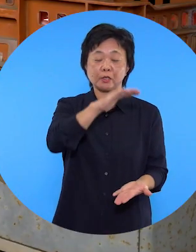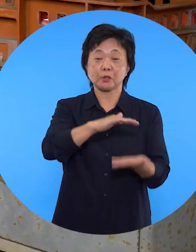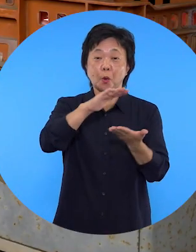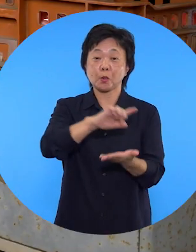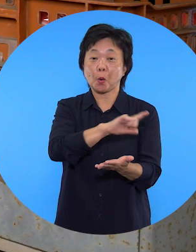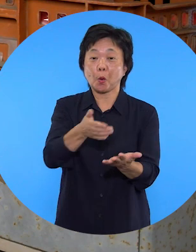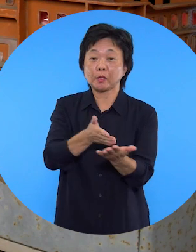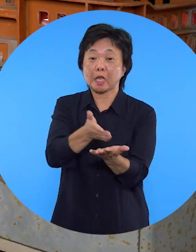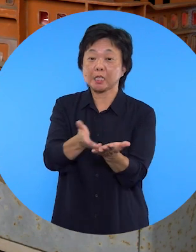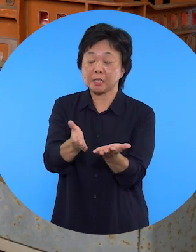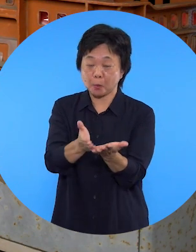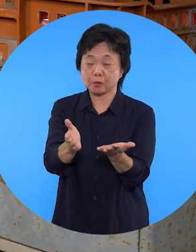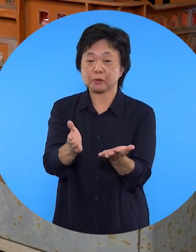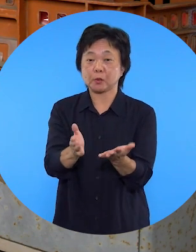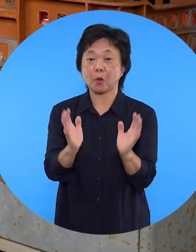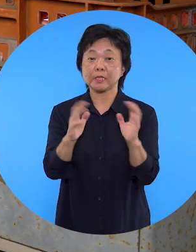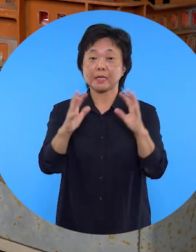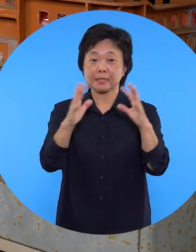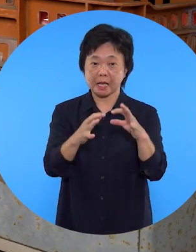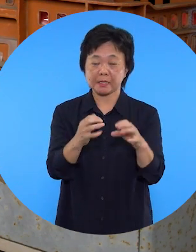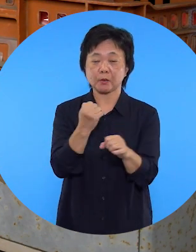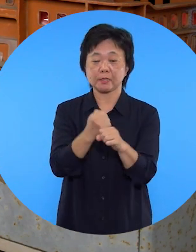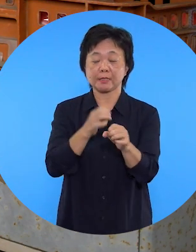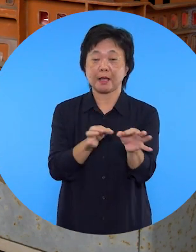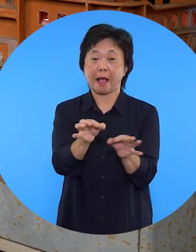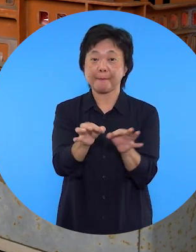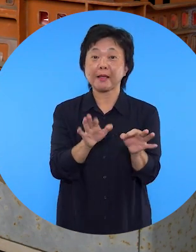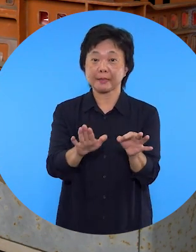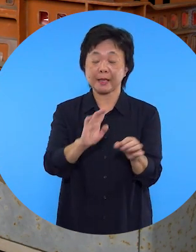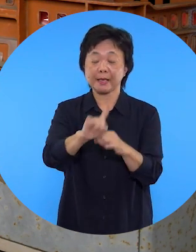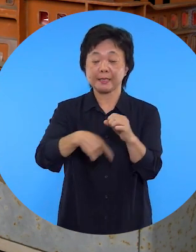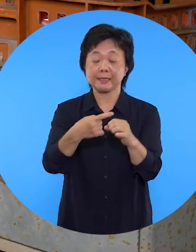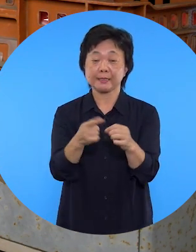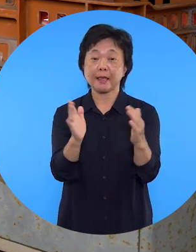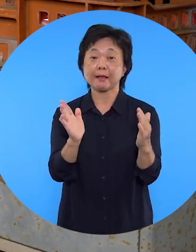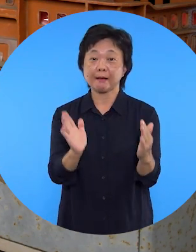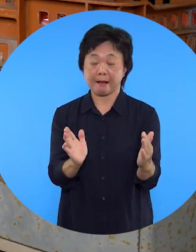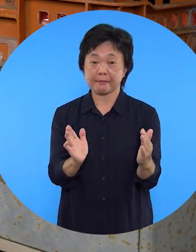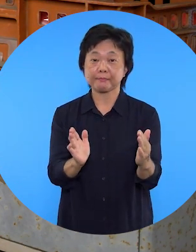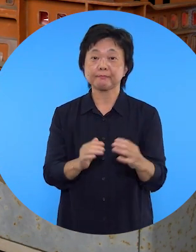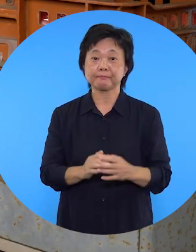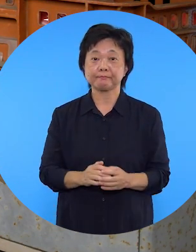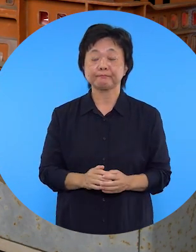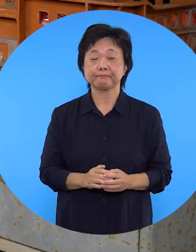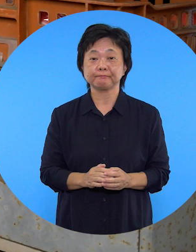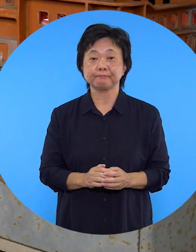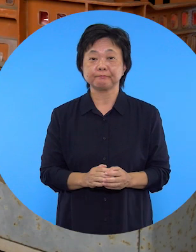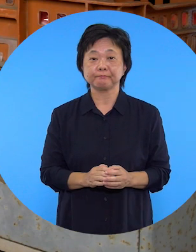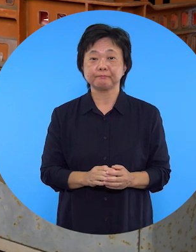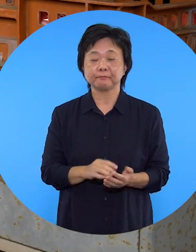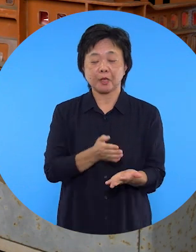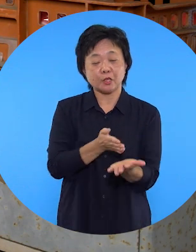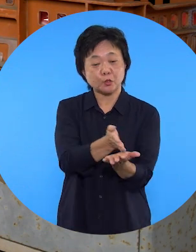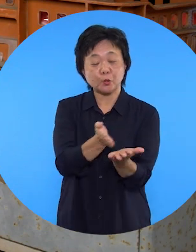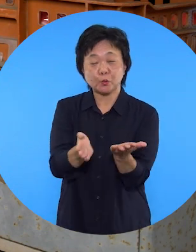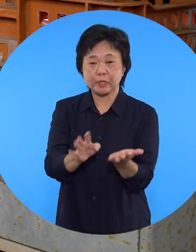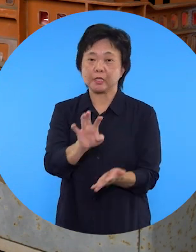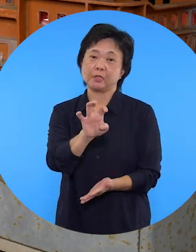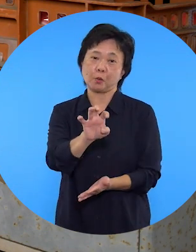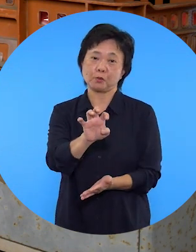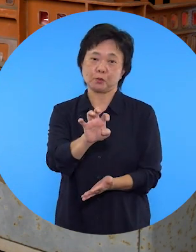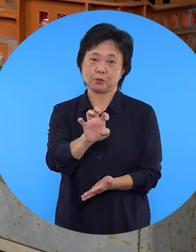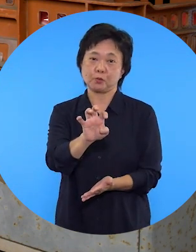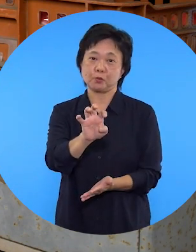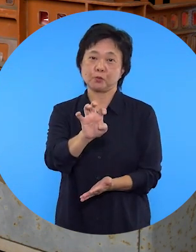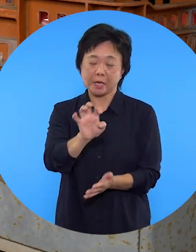精霊品目の野菜を生産販売していまして年間を通してだいたい40種類